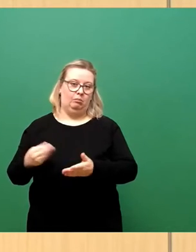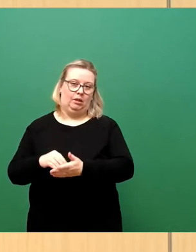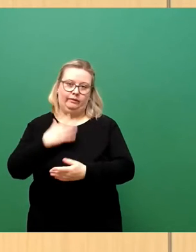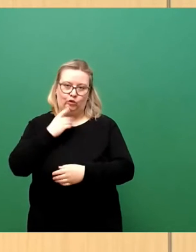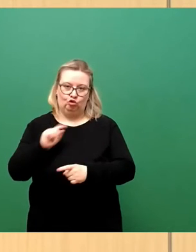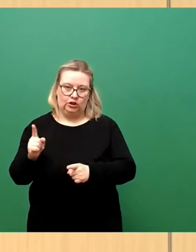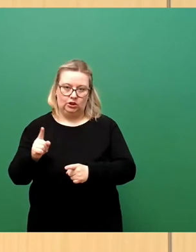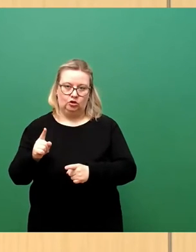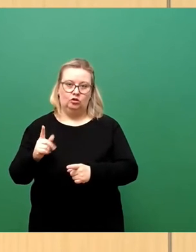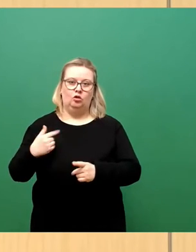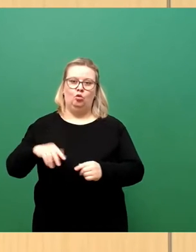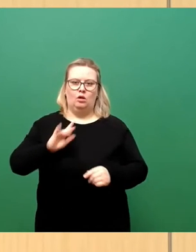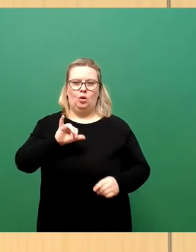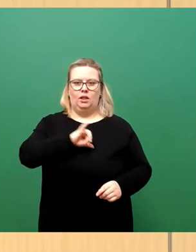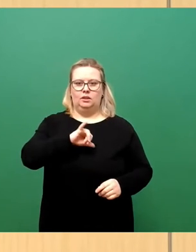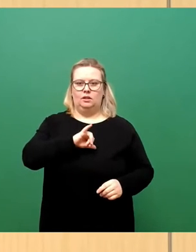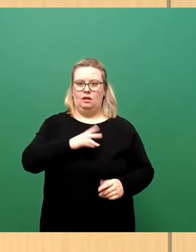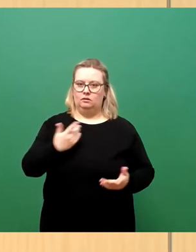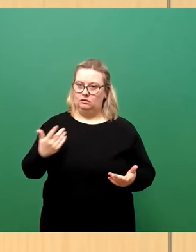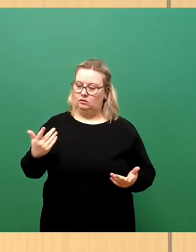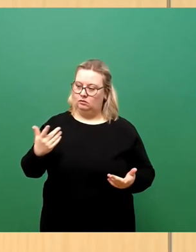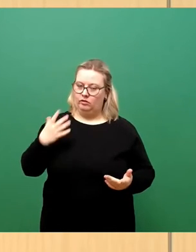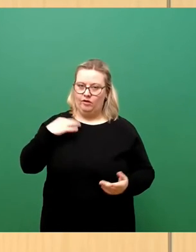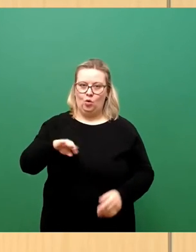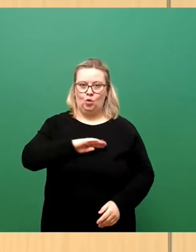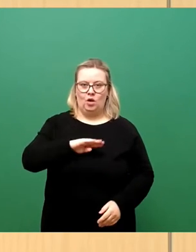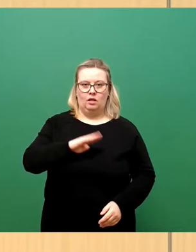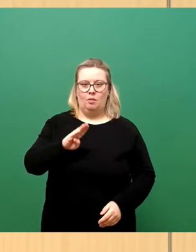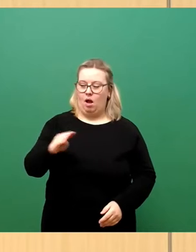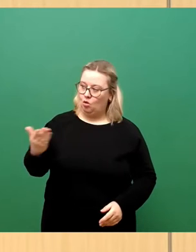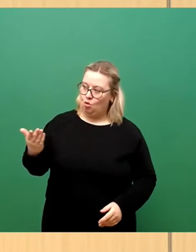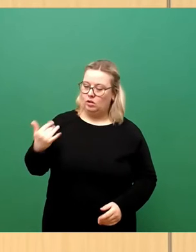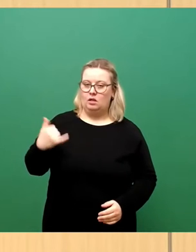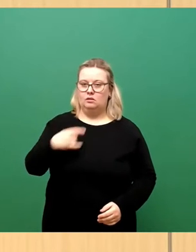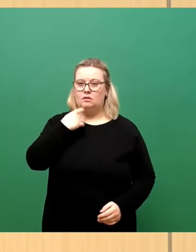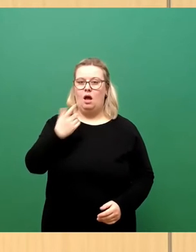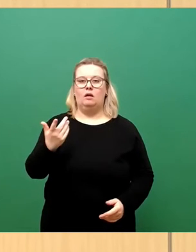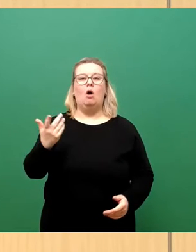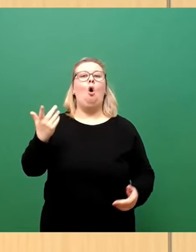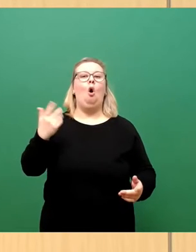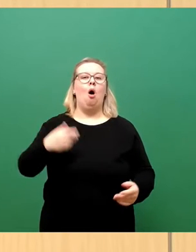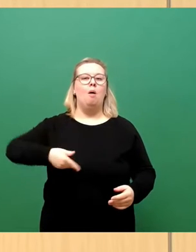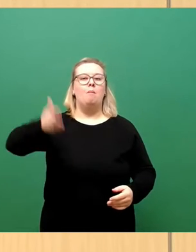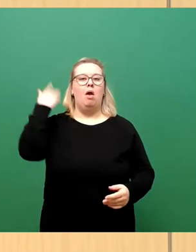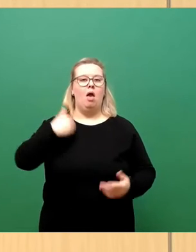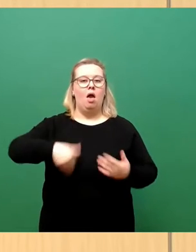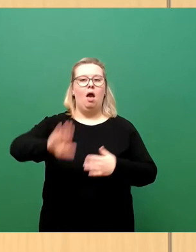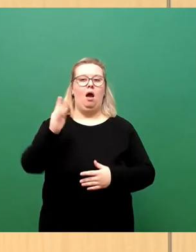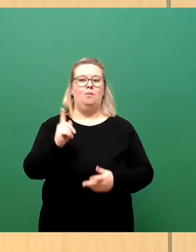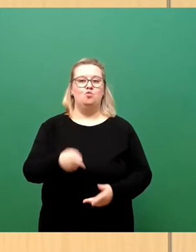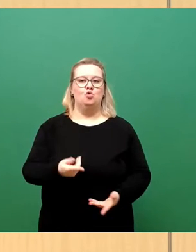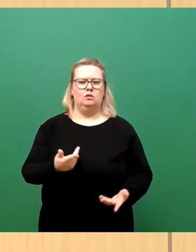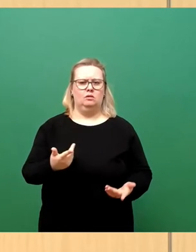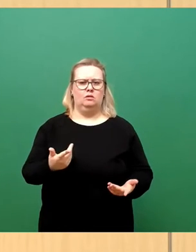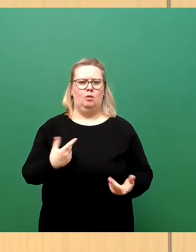Und da finde ich es schon ein starkes Stück von Ihnen, Frau Kollegin Barkow, jetzt zu sagen, da hätte mehr bei rumkommen müssen. Das Fenster